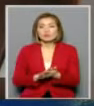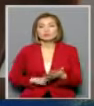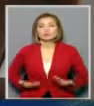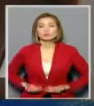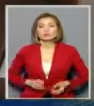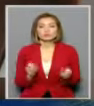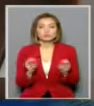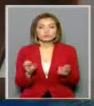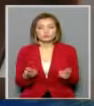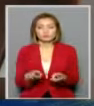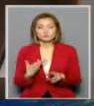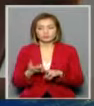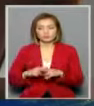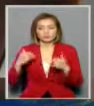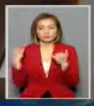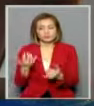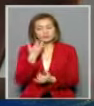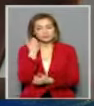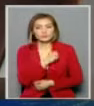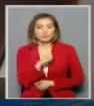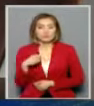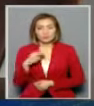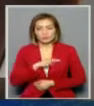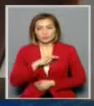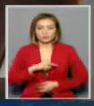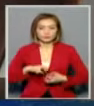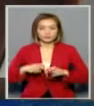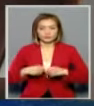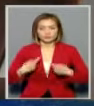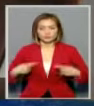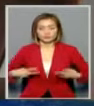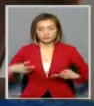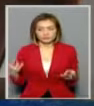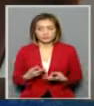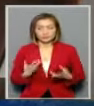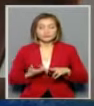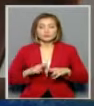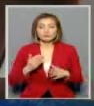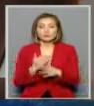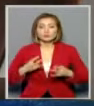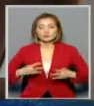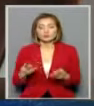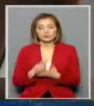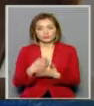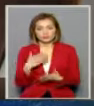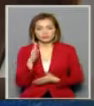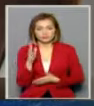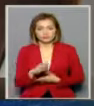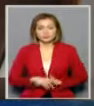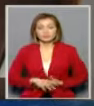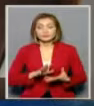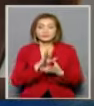человеку механизмы, благодаря которым он научится самостоятельно справляться со своими трудностями. Такая помощь намного ценнее.